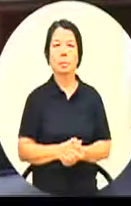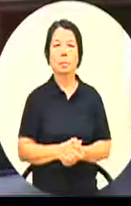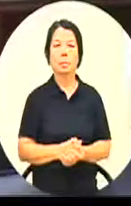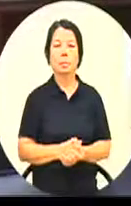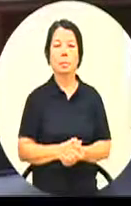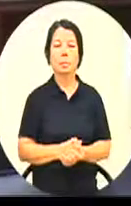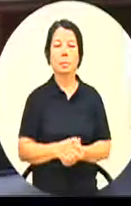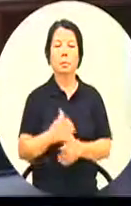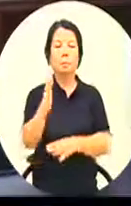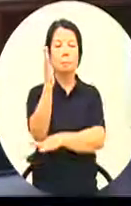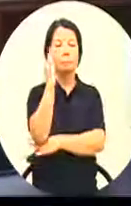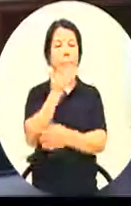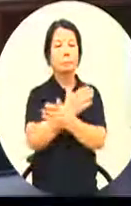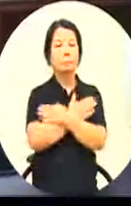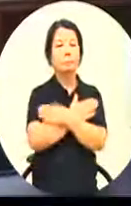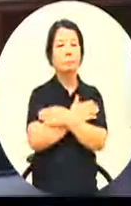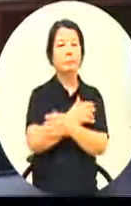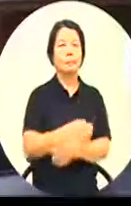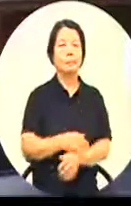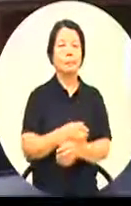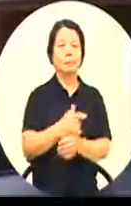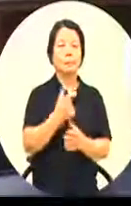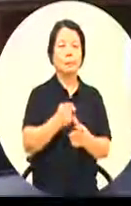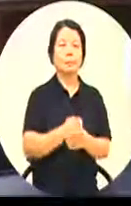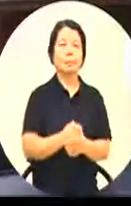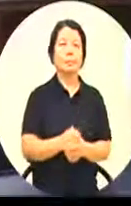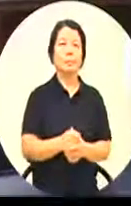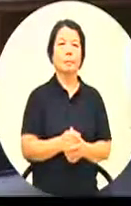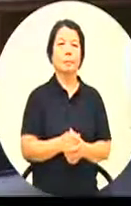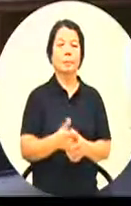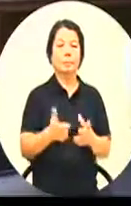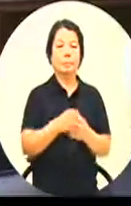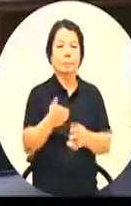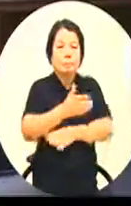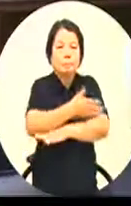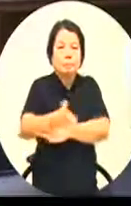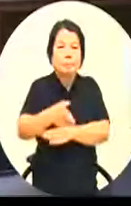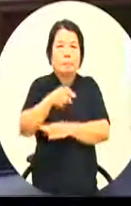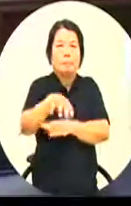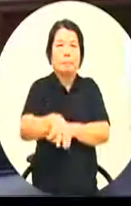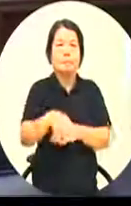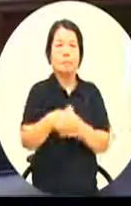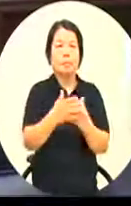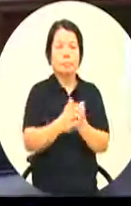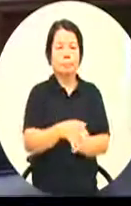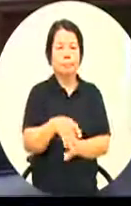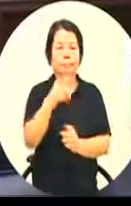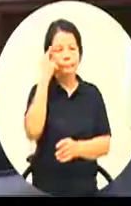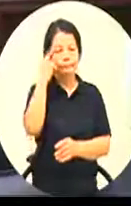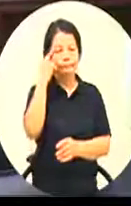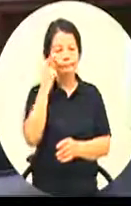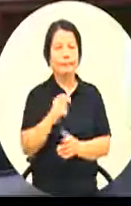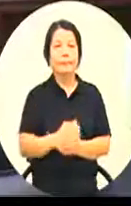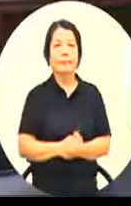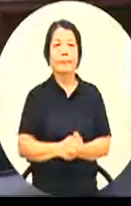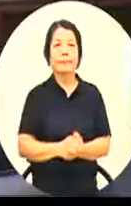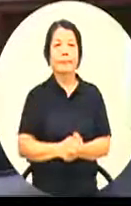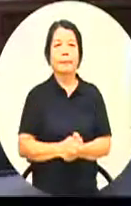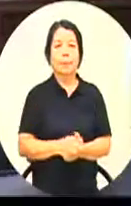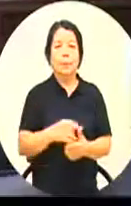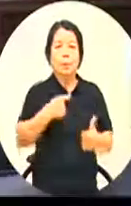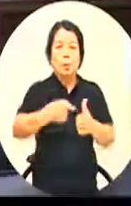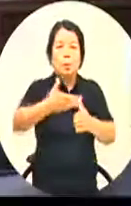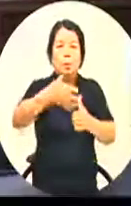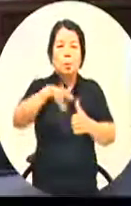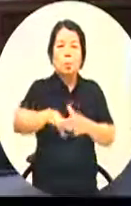公托的部分，还有公立幼稚园部分，在乡下，其实我比较 care 是教育平等